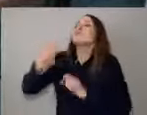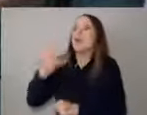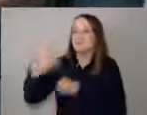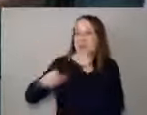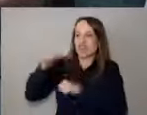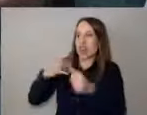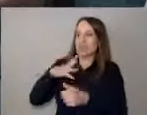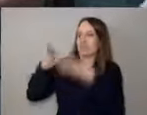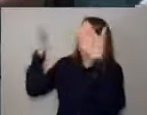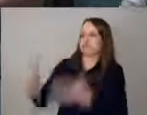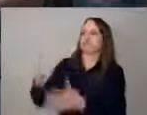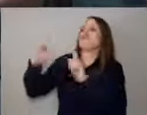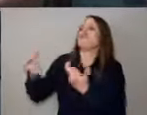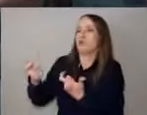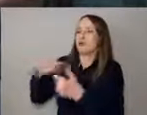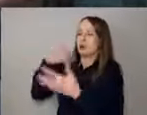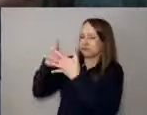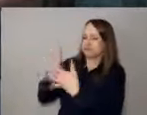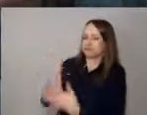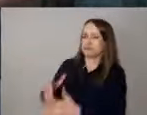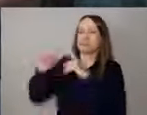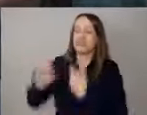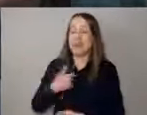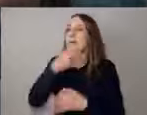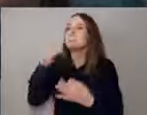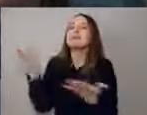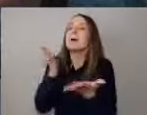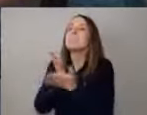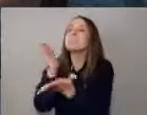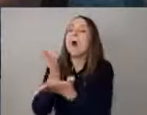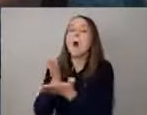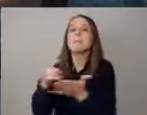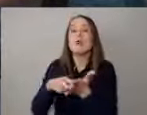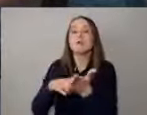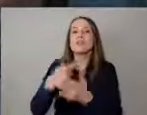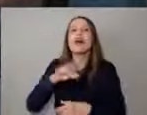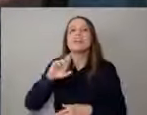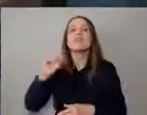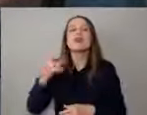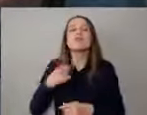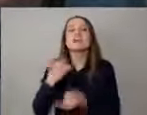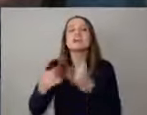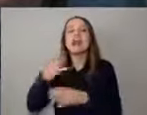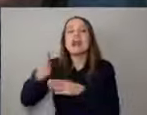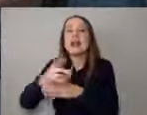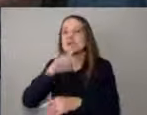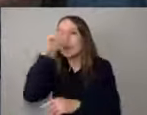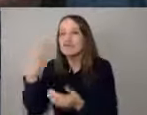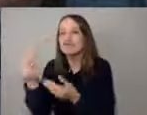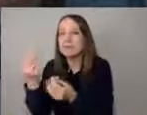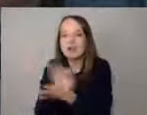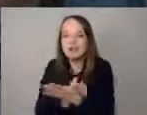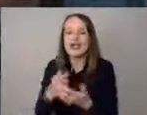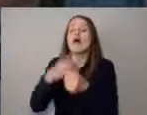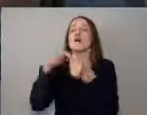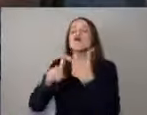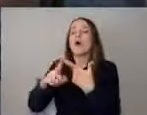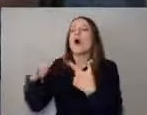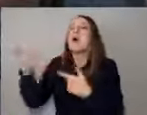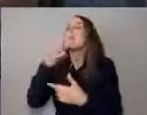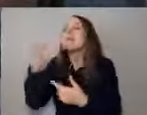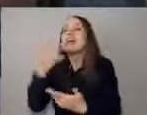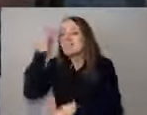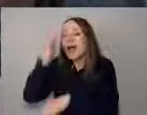dla frankowiczów? Ja się pytam, gdzie jest kwota wolna od podatku? Ja się pytam i wszyscy się pytamy, gdzie są emerytury bez